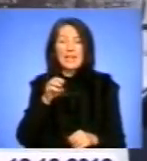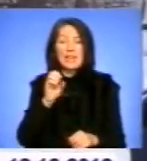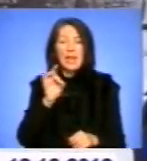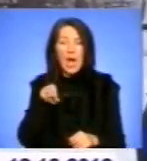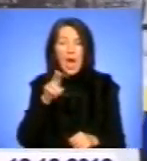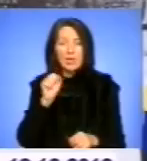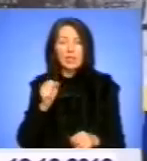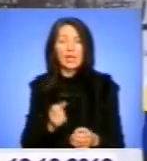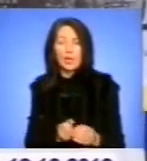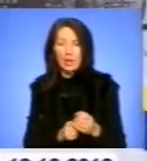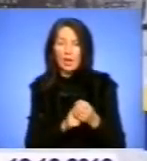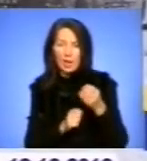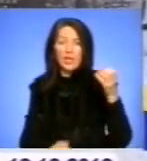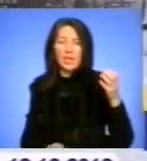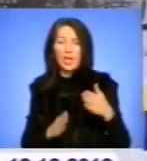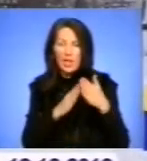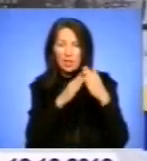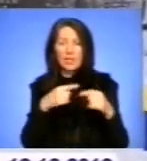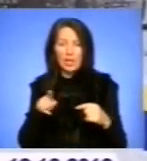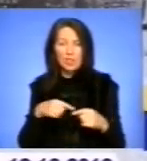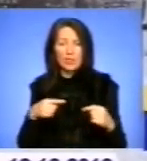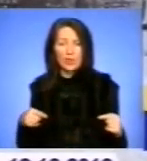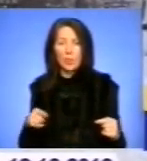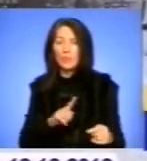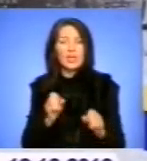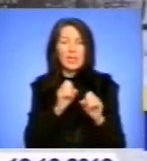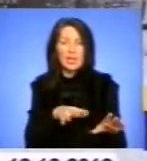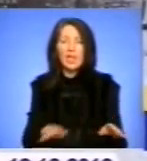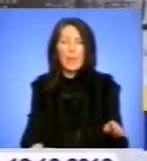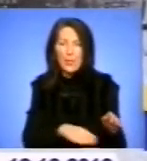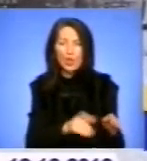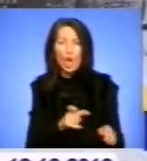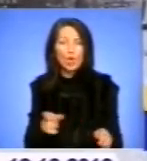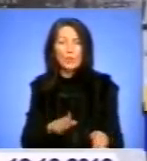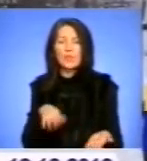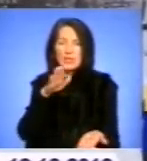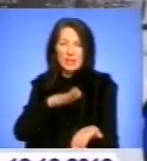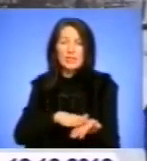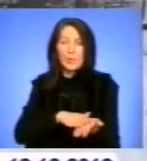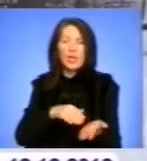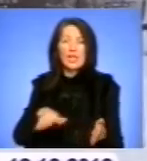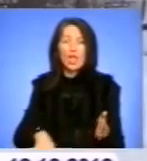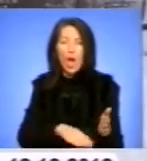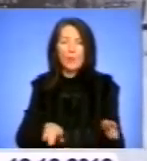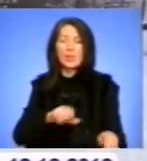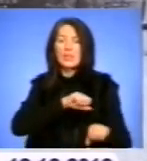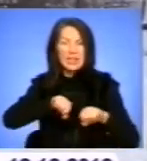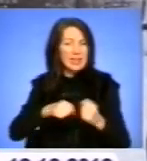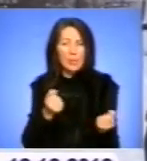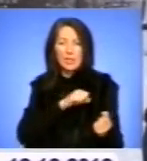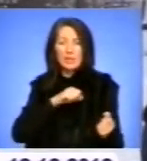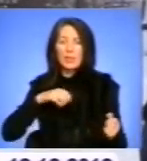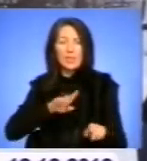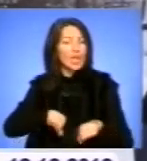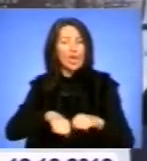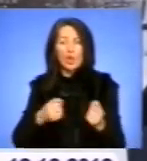кидайте її під ноги людям, не наступайте на її ногами, не ламайте саморобно її, не розбирайте.